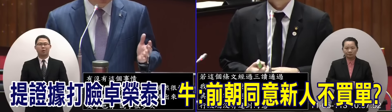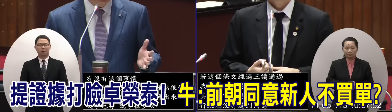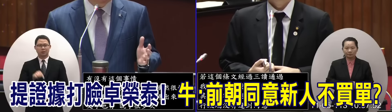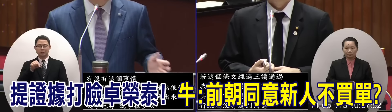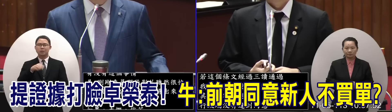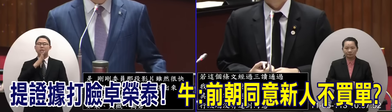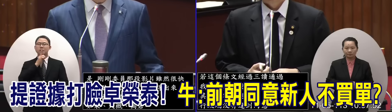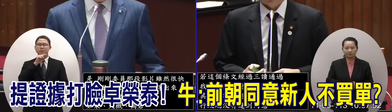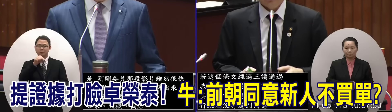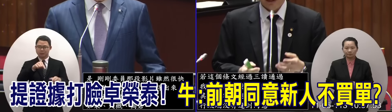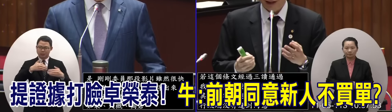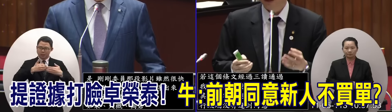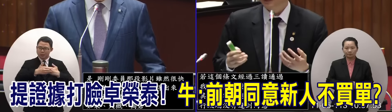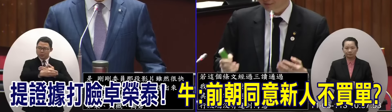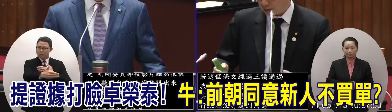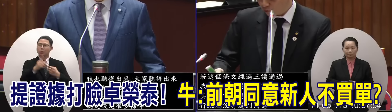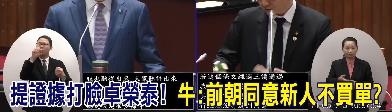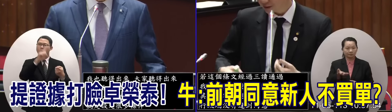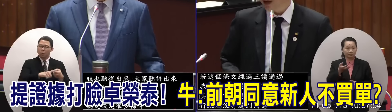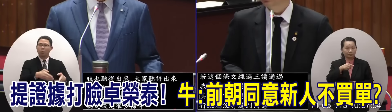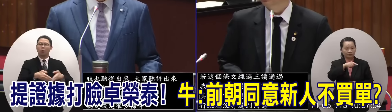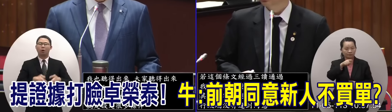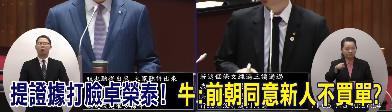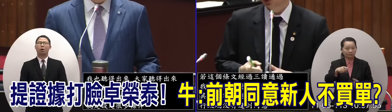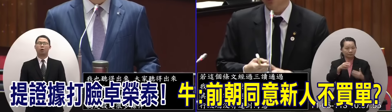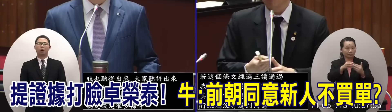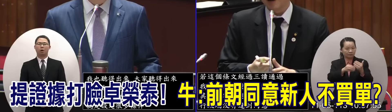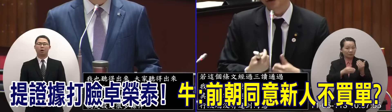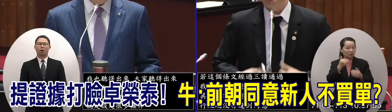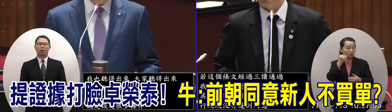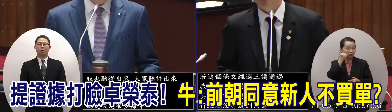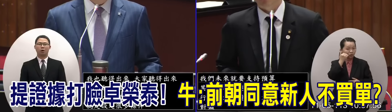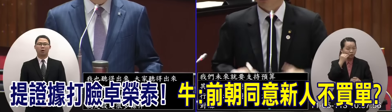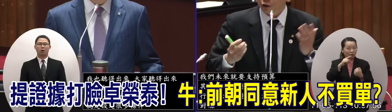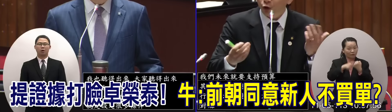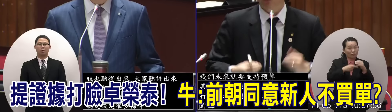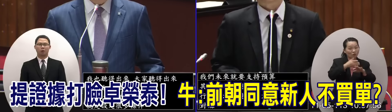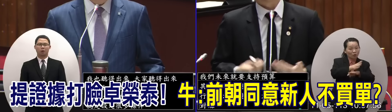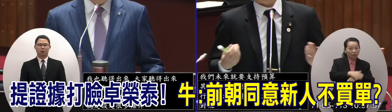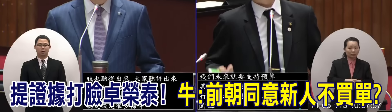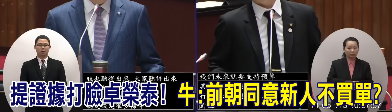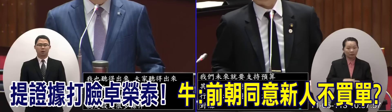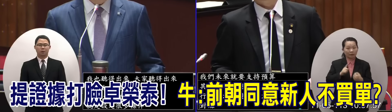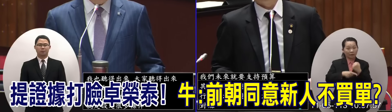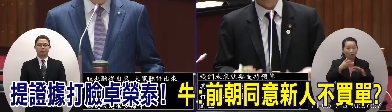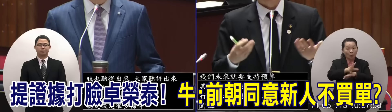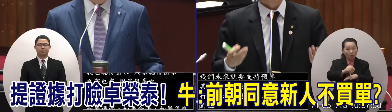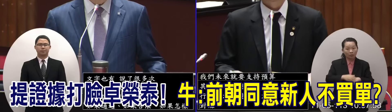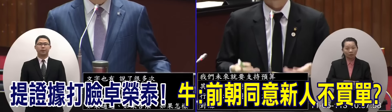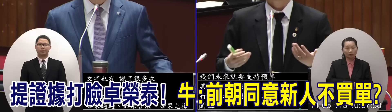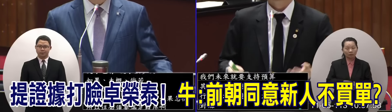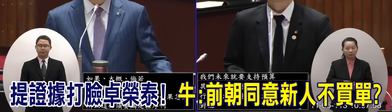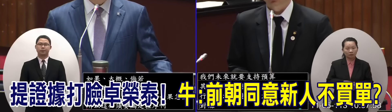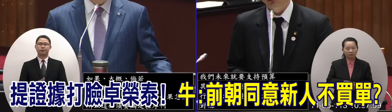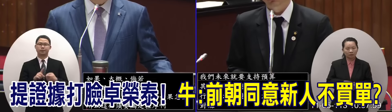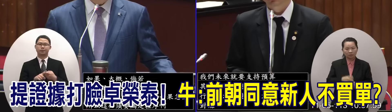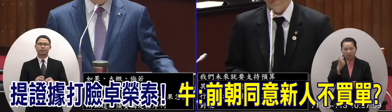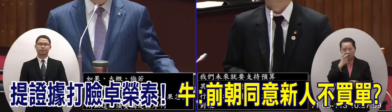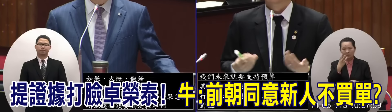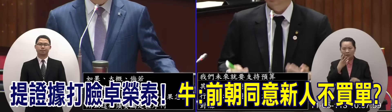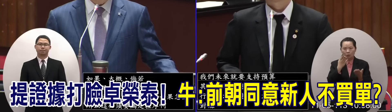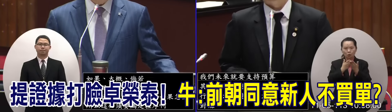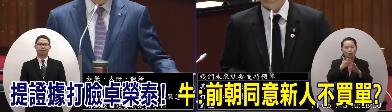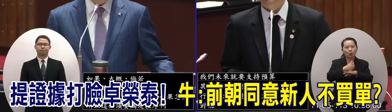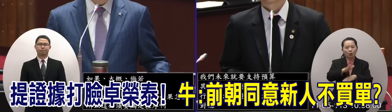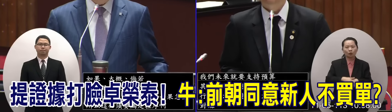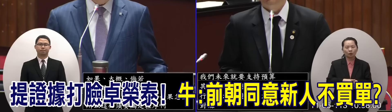满足这个程序啊！ 刚刚大部分的条件都是如果法律通过嘛，啊，法律通过了没？我们刚刚讲的嘛，经过了严谨的程序三读通过，那